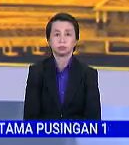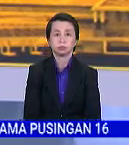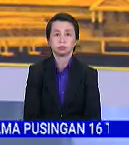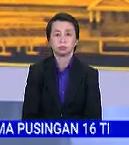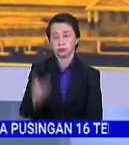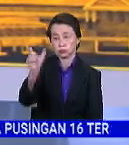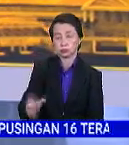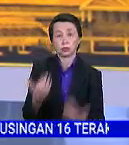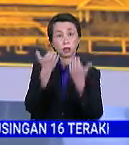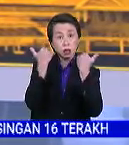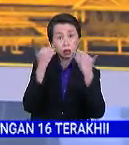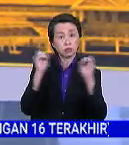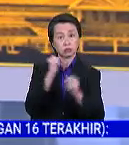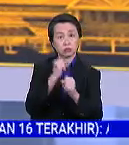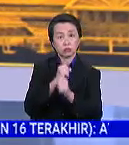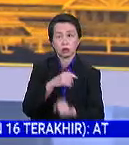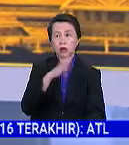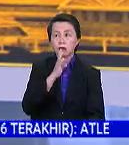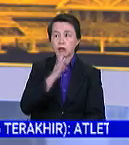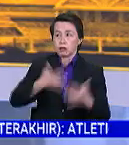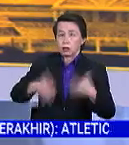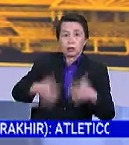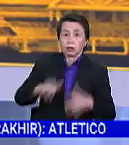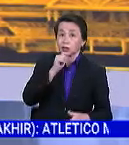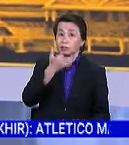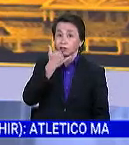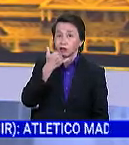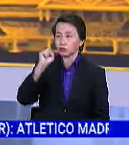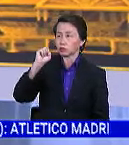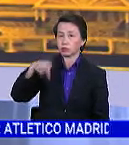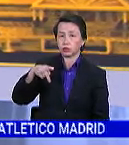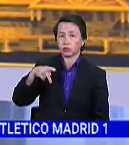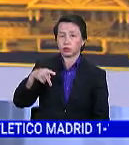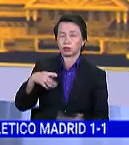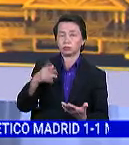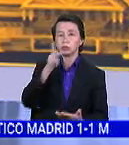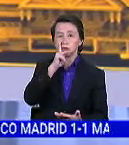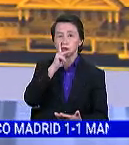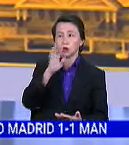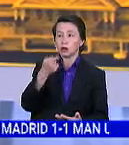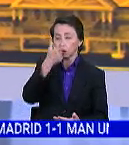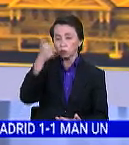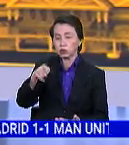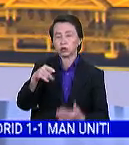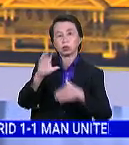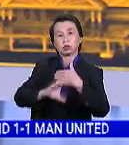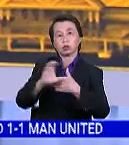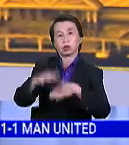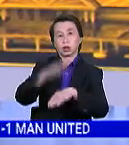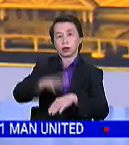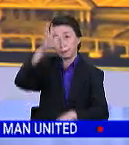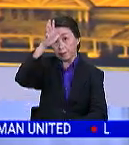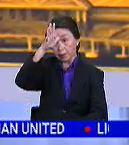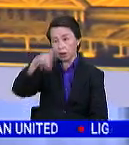seorang penganggur mengaku tidak bersalah di Mahkamah majistret sungai petani atas pertuduhan dengan sengaja menyebabkan kecederaan ke atas Bapa